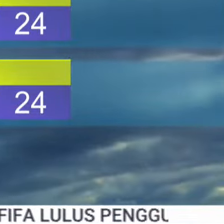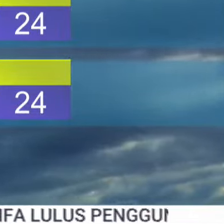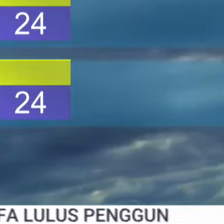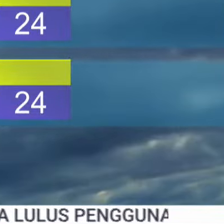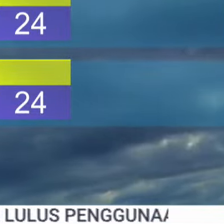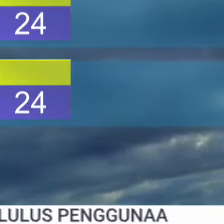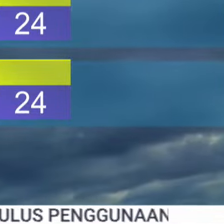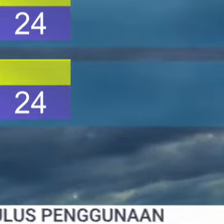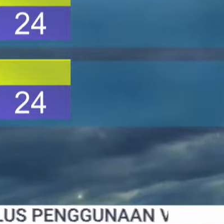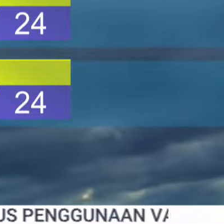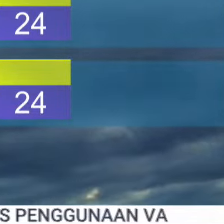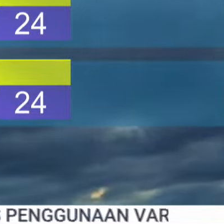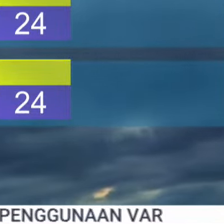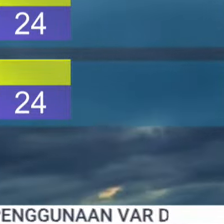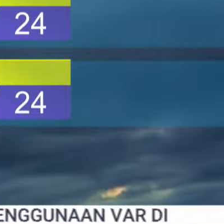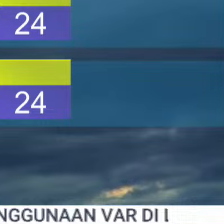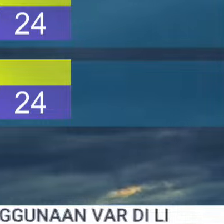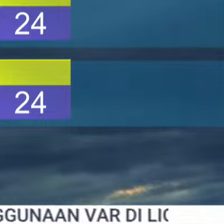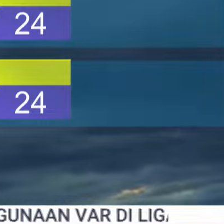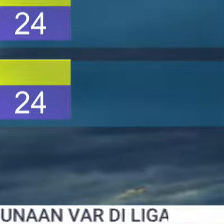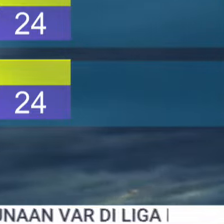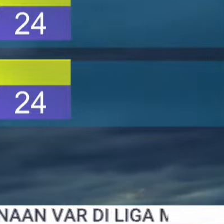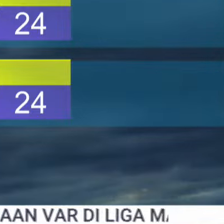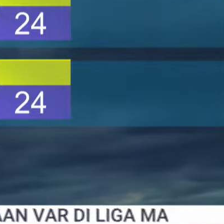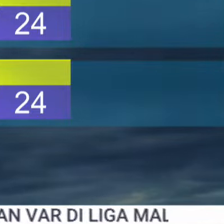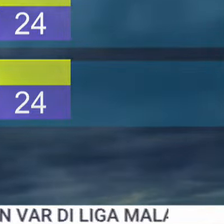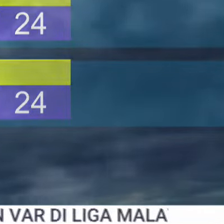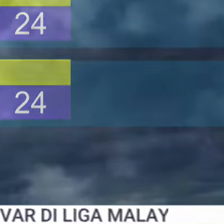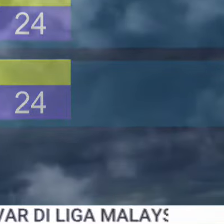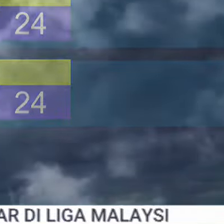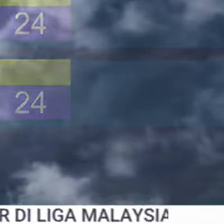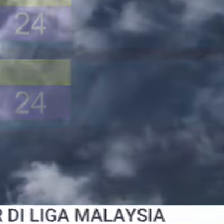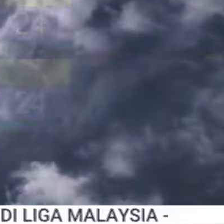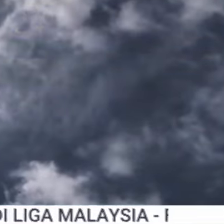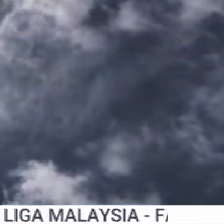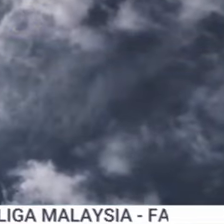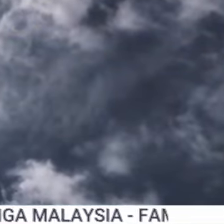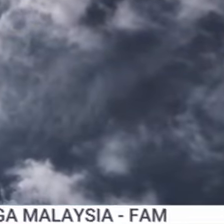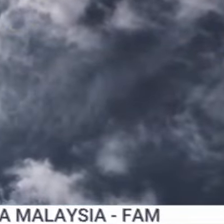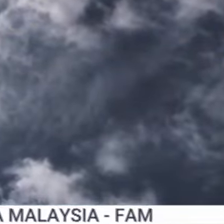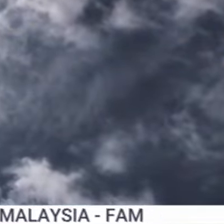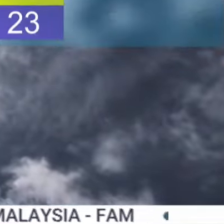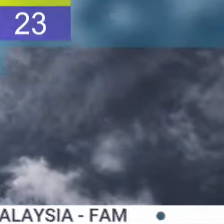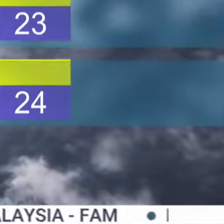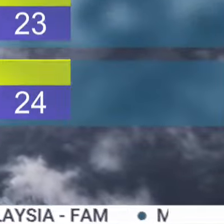We'll be right back.